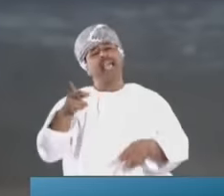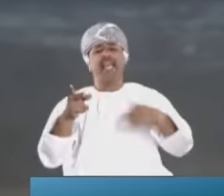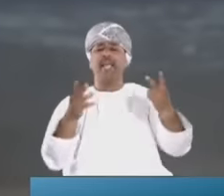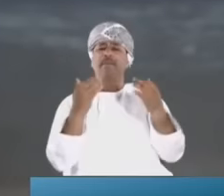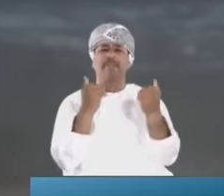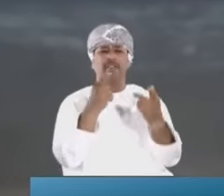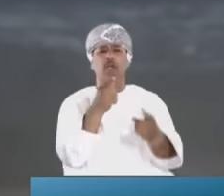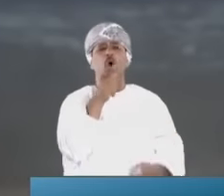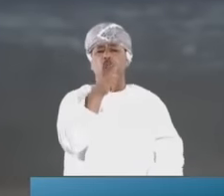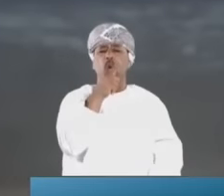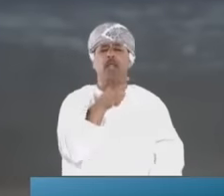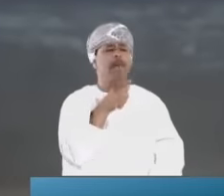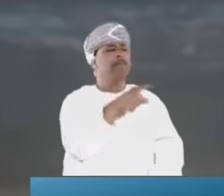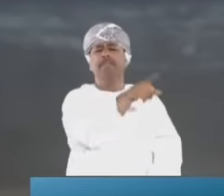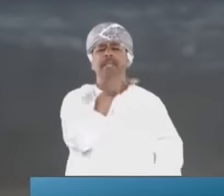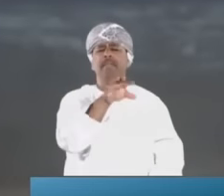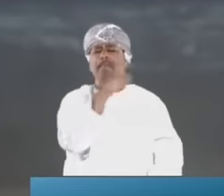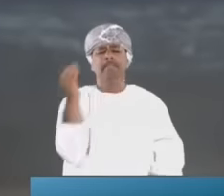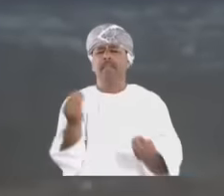من منكم بيصير معي؟